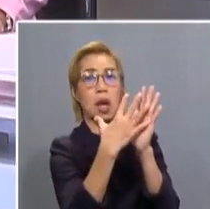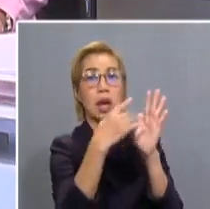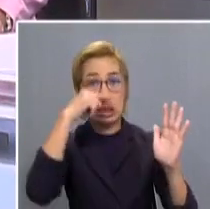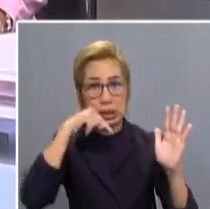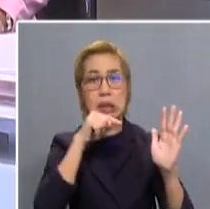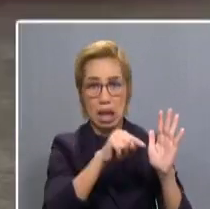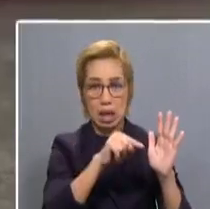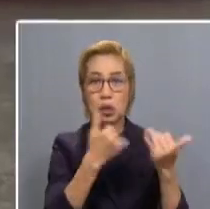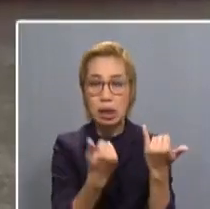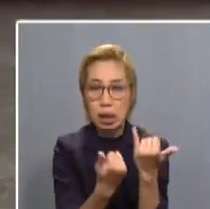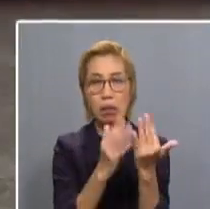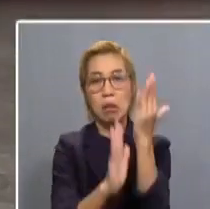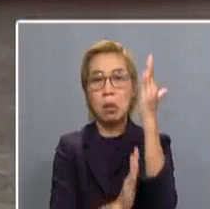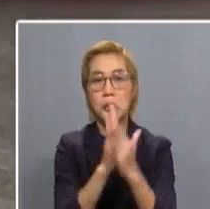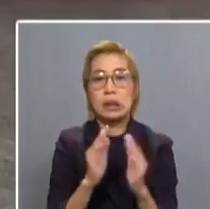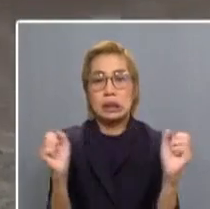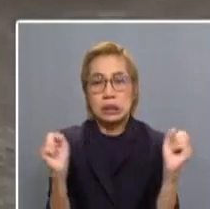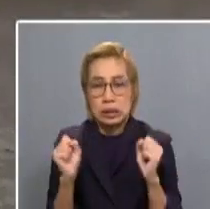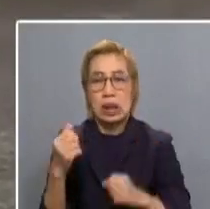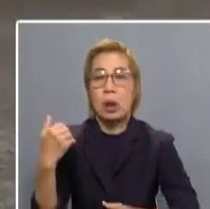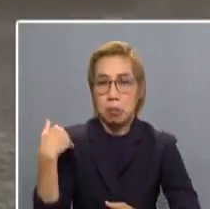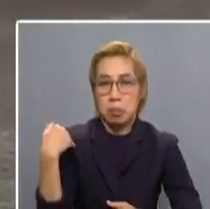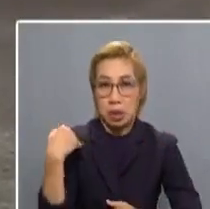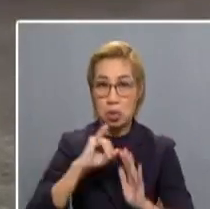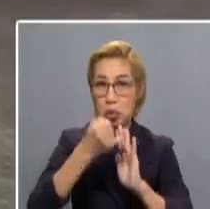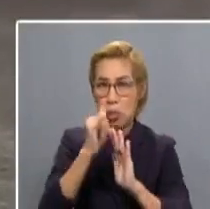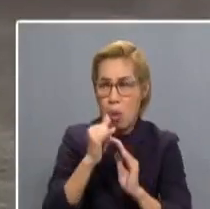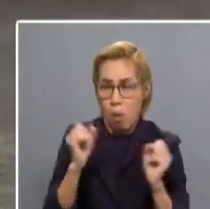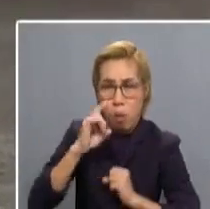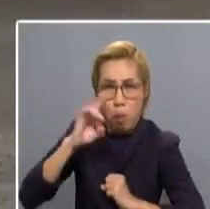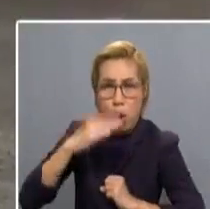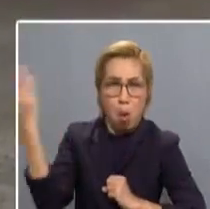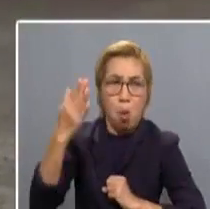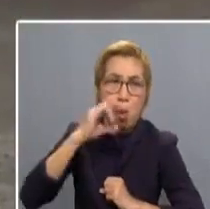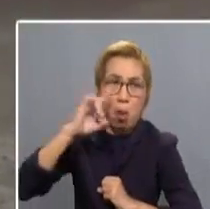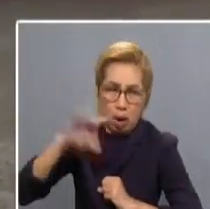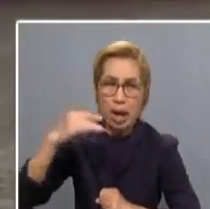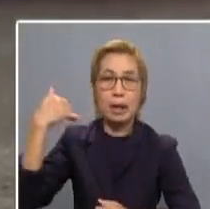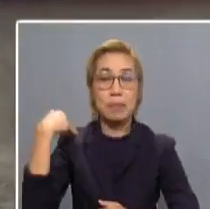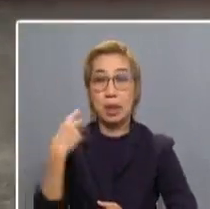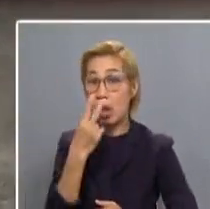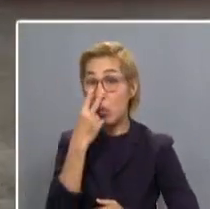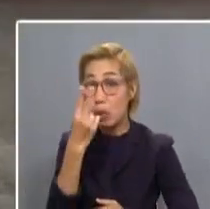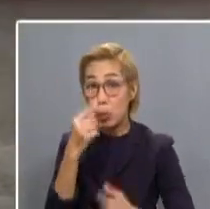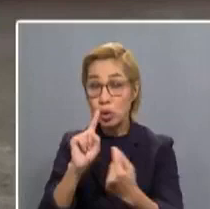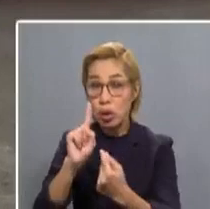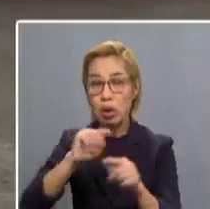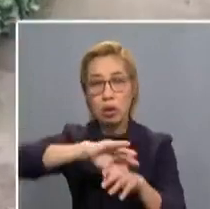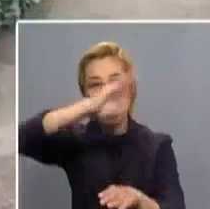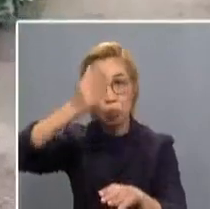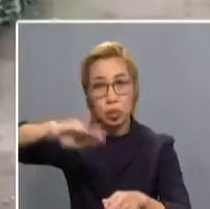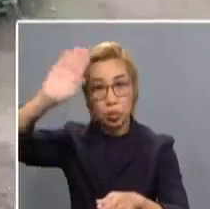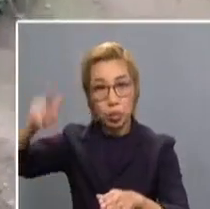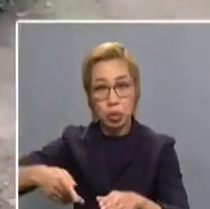คลุมประเทศไทยตอนบนทำให้มีอากาศเย็นถึงบางจังหวัดเนี่ยถึงขั้นหนาวเลยนะคะลมก็แรงด้วยนะคะคุณผู้ชมคะพาไปดูที่ยอดอุทยานแห่งช